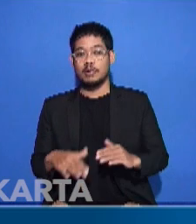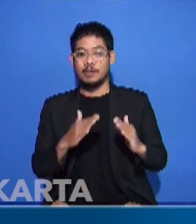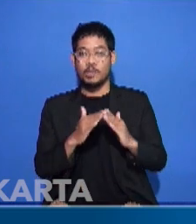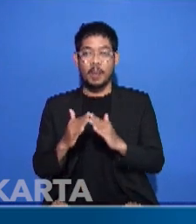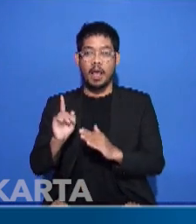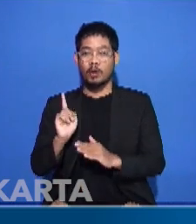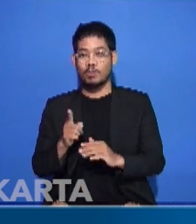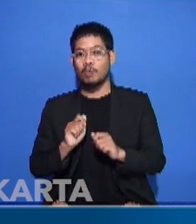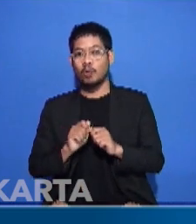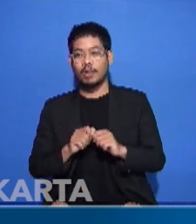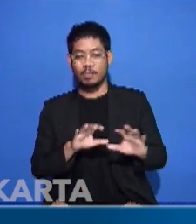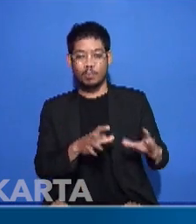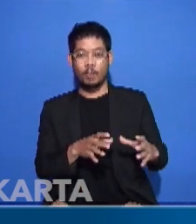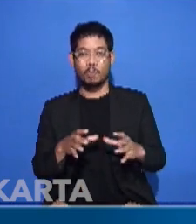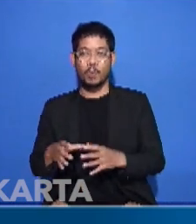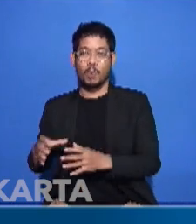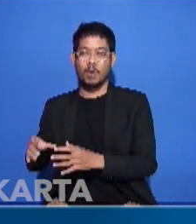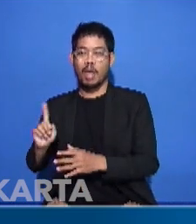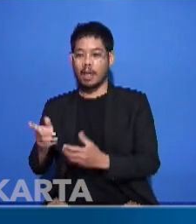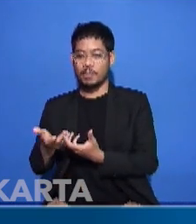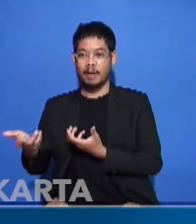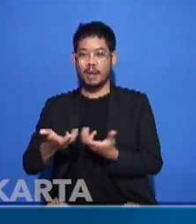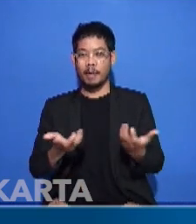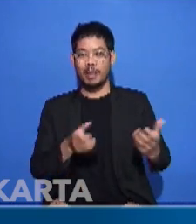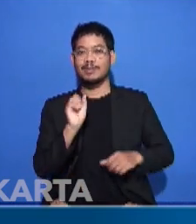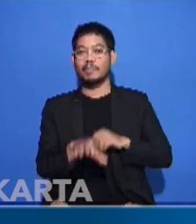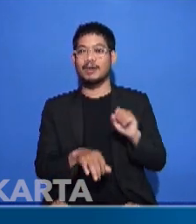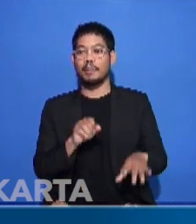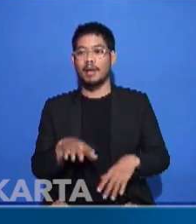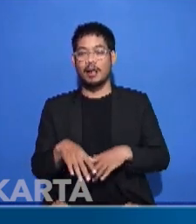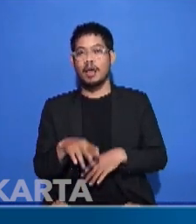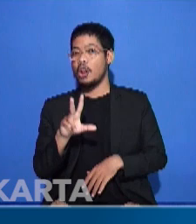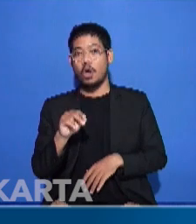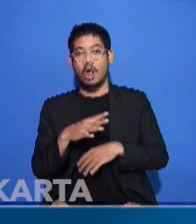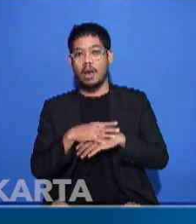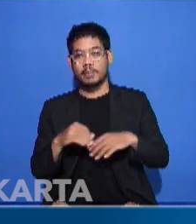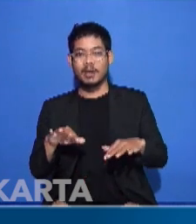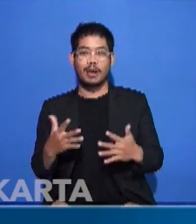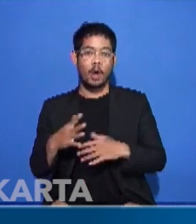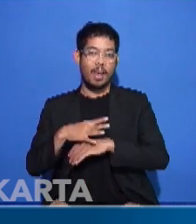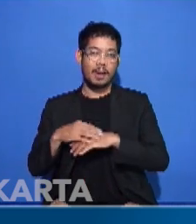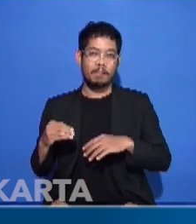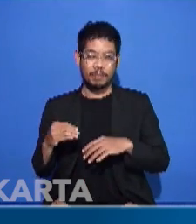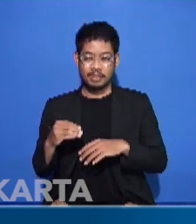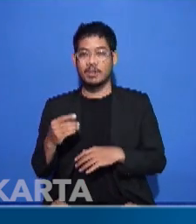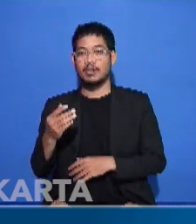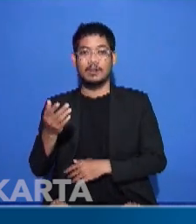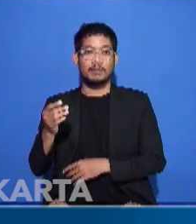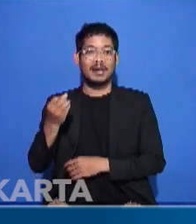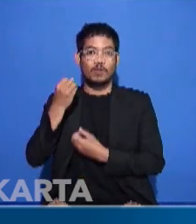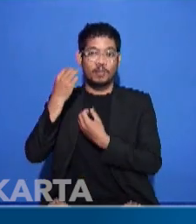organik secara mandiri pejabat Walikota Yogyakarta Sumadi mengatakan hal itu pada peringatan Hari peduli sampah nasional